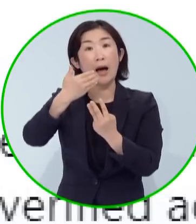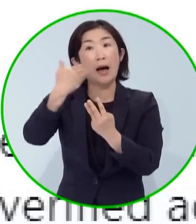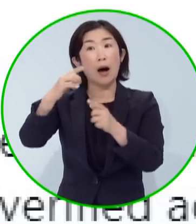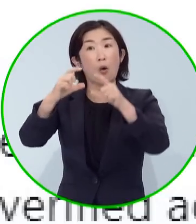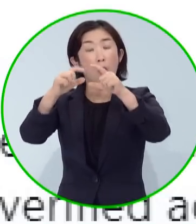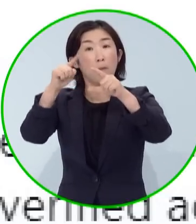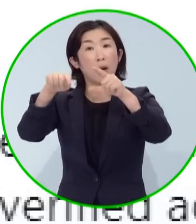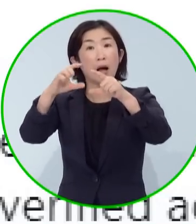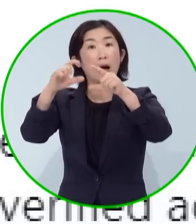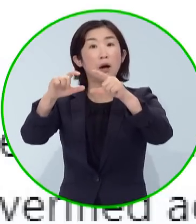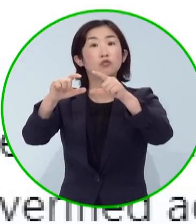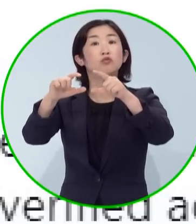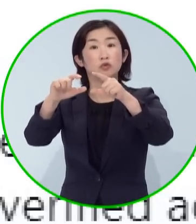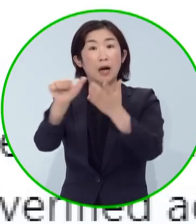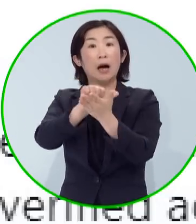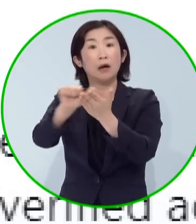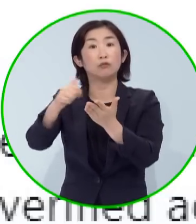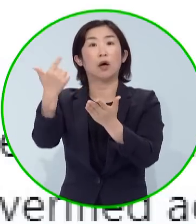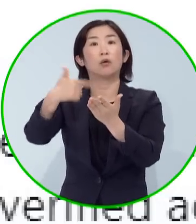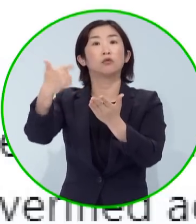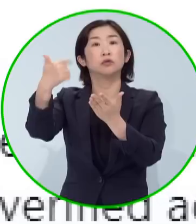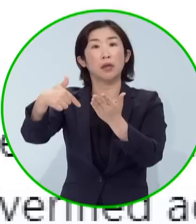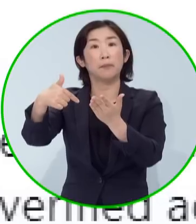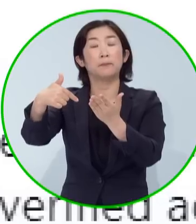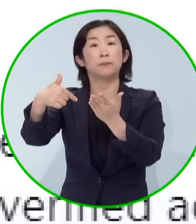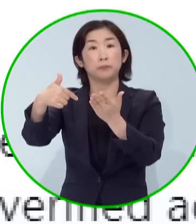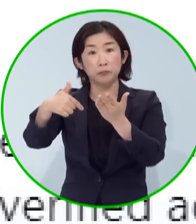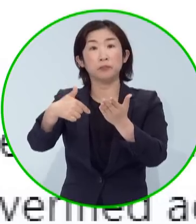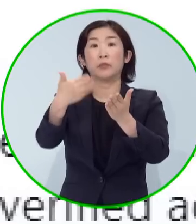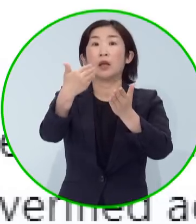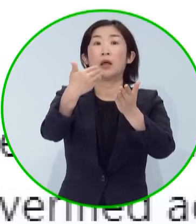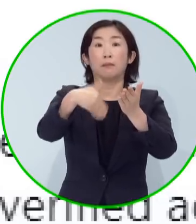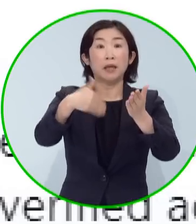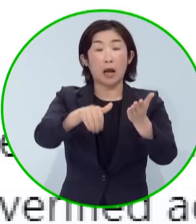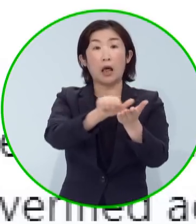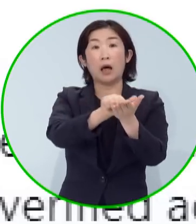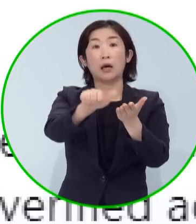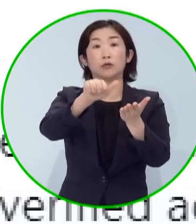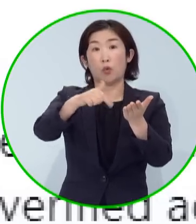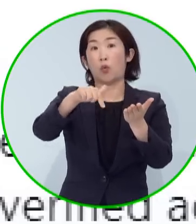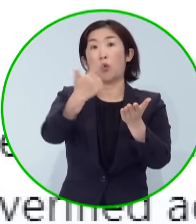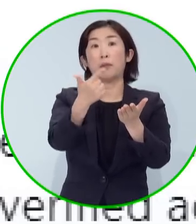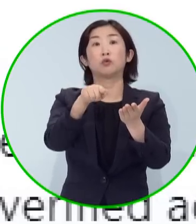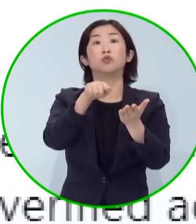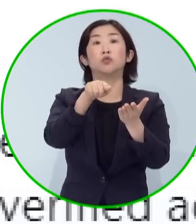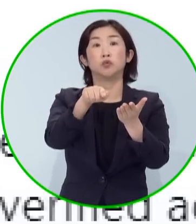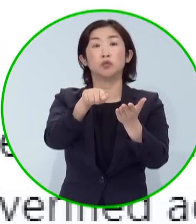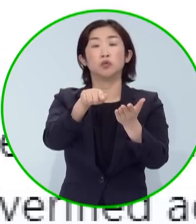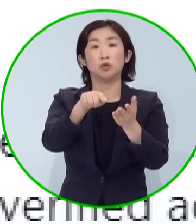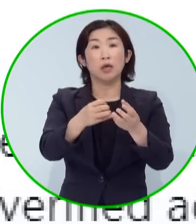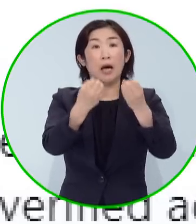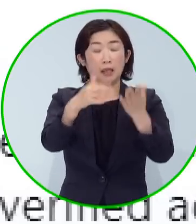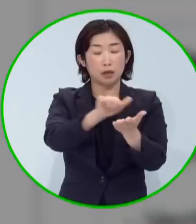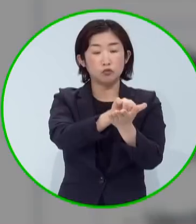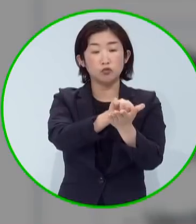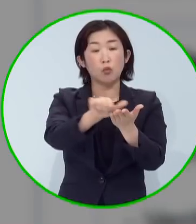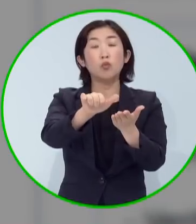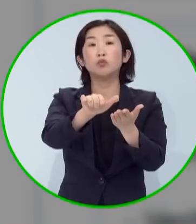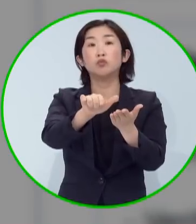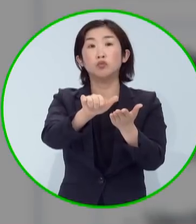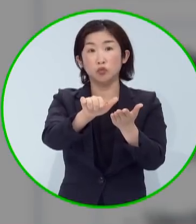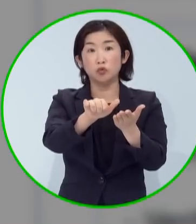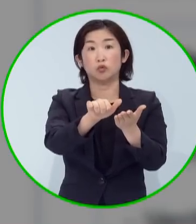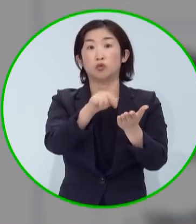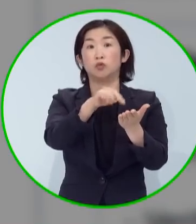1000件認証済みのアカウントは6000件認証されていないアカウントは600件新規の認証されていない